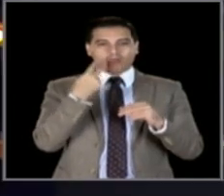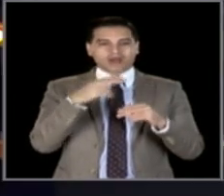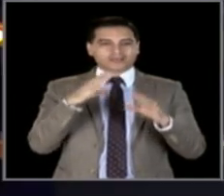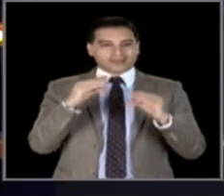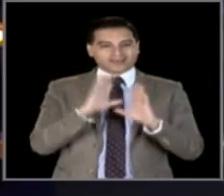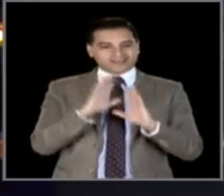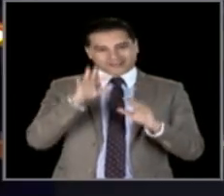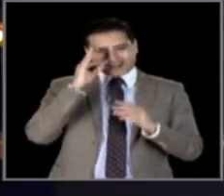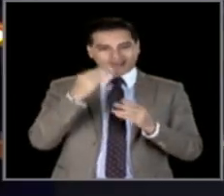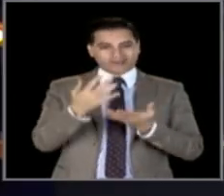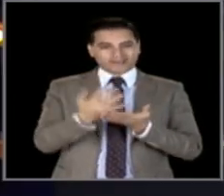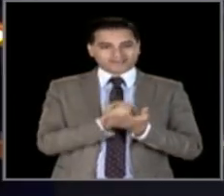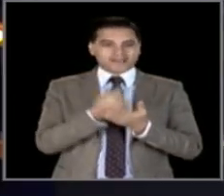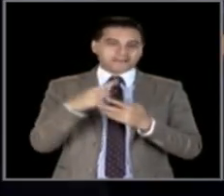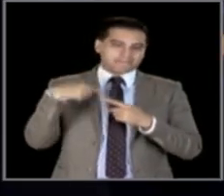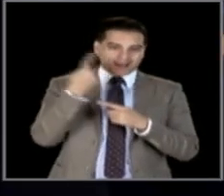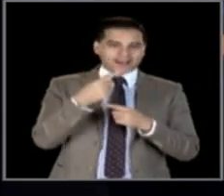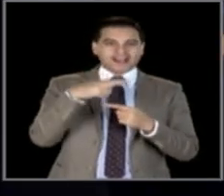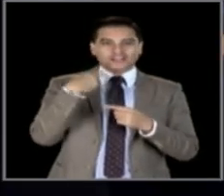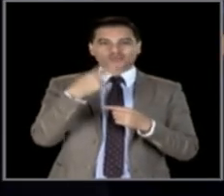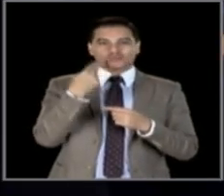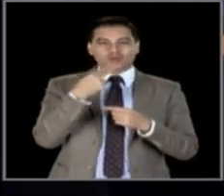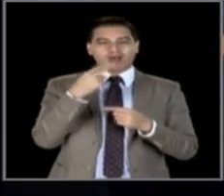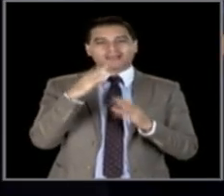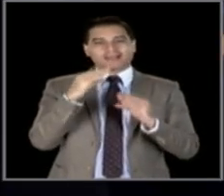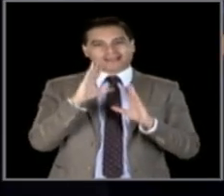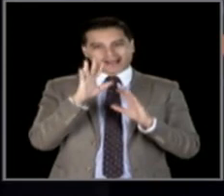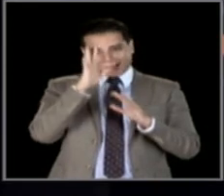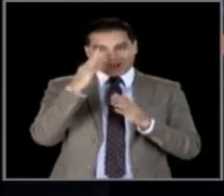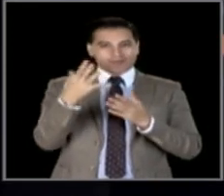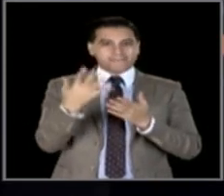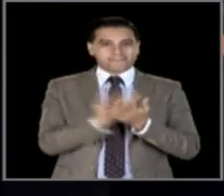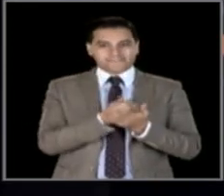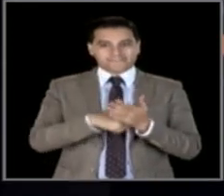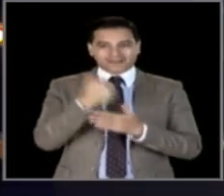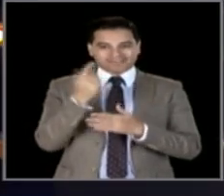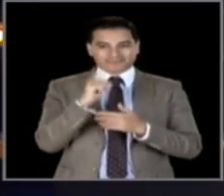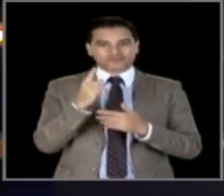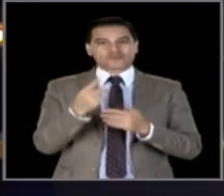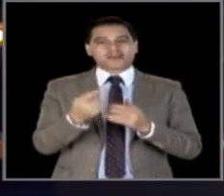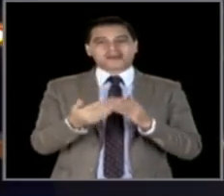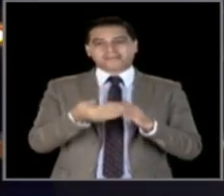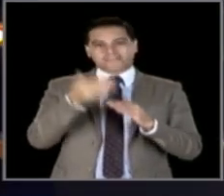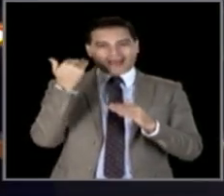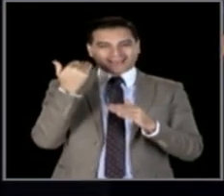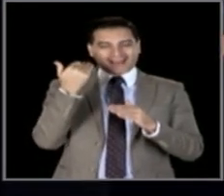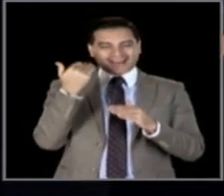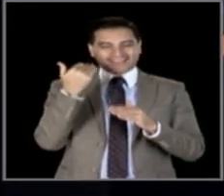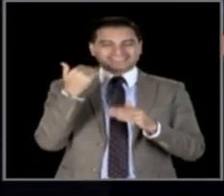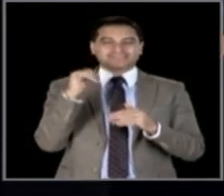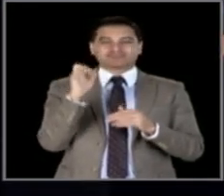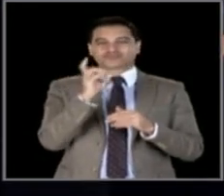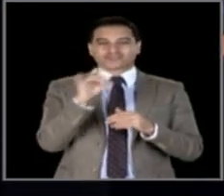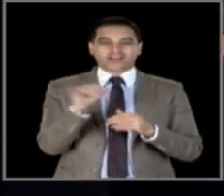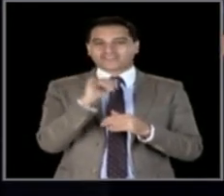لو كسبته تجيبي لي معاكي واحده المره اللي جايه، لو ما كسبتوش تبعتيها لي. ماشي حاضر. انا مصطفى محمد،